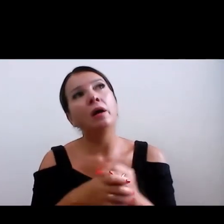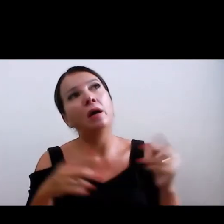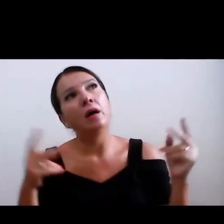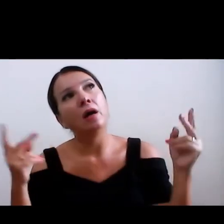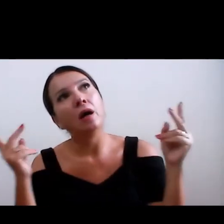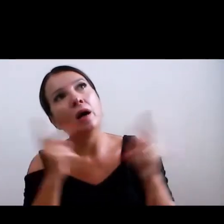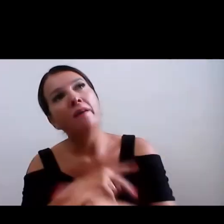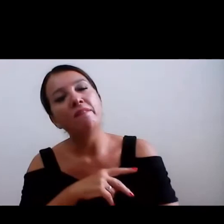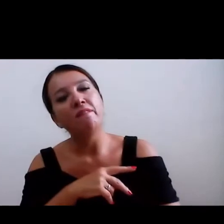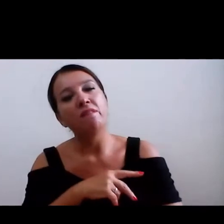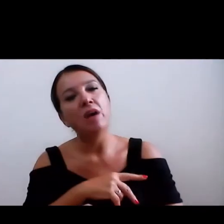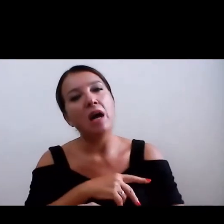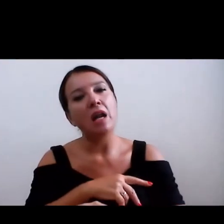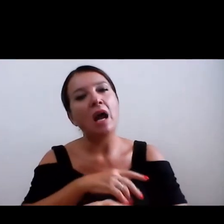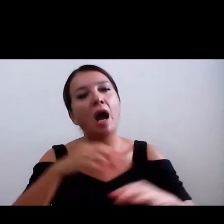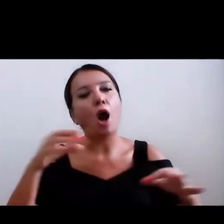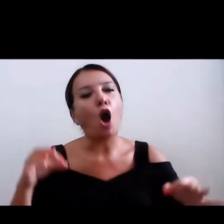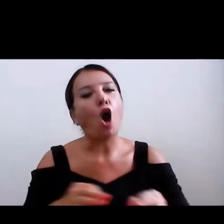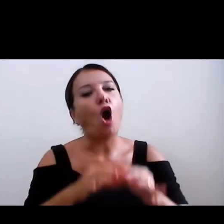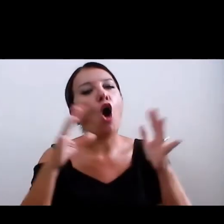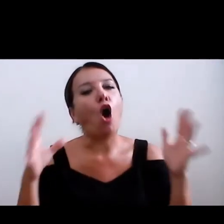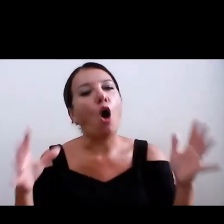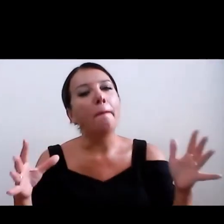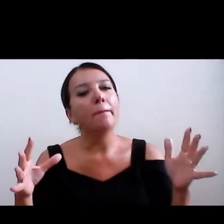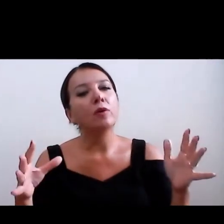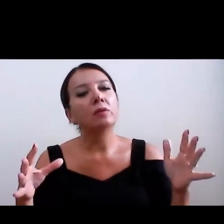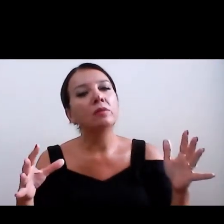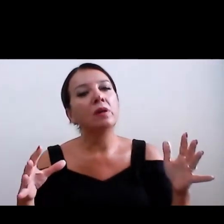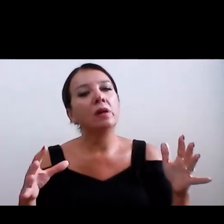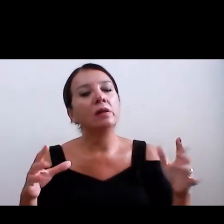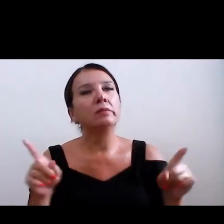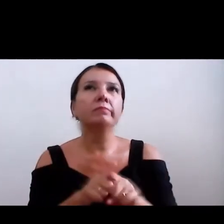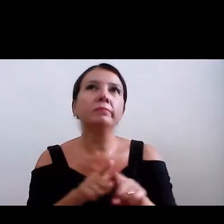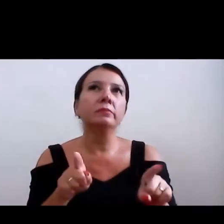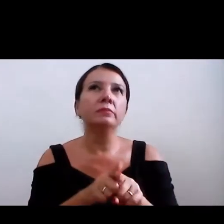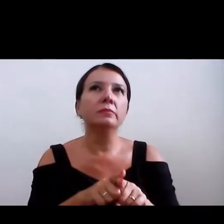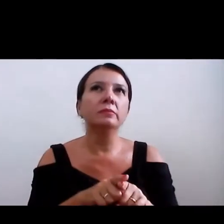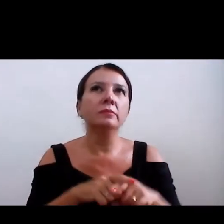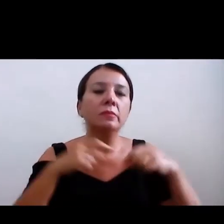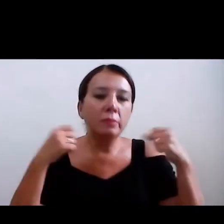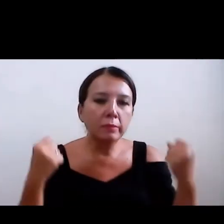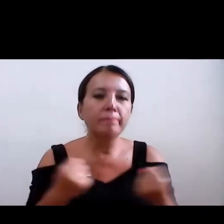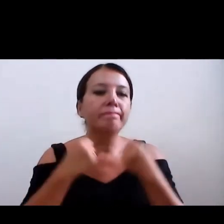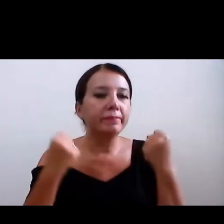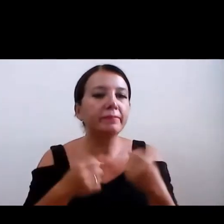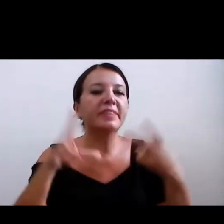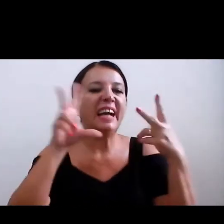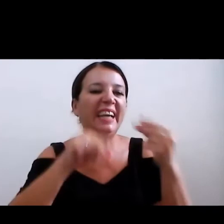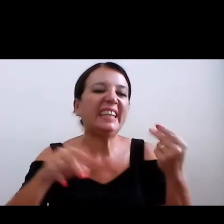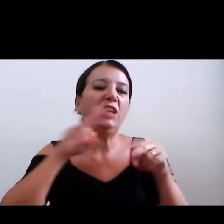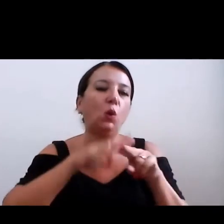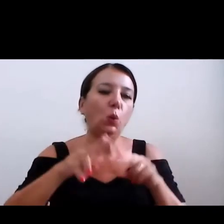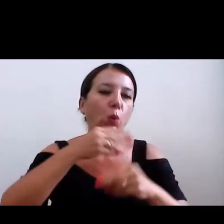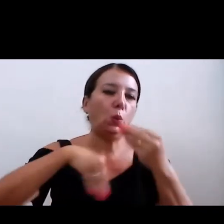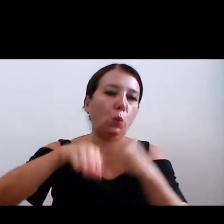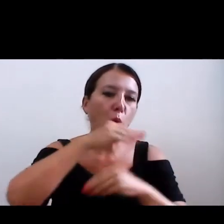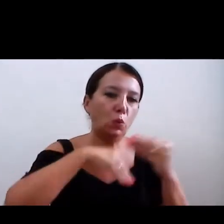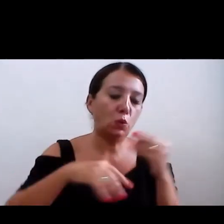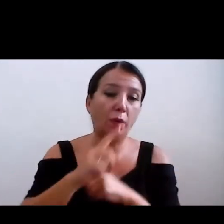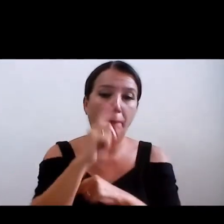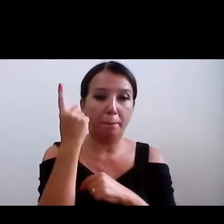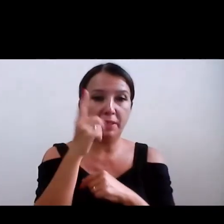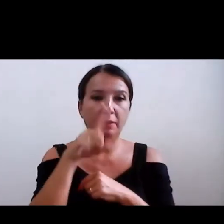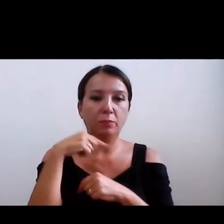diciamo, opportunità è quella invece di promuoverne il più possibile il riuso in primis e